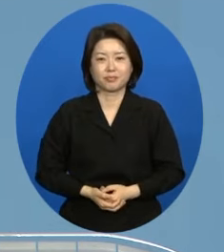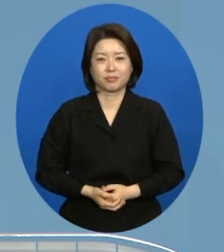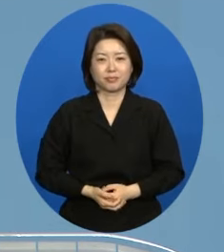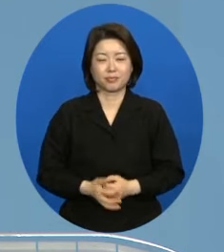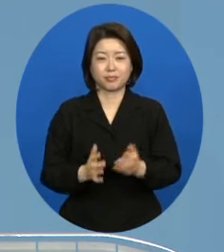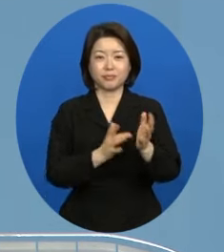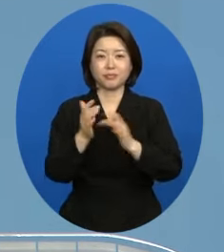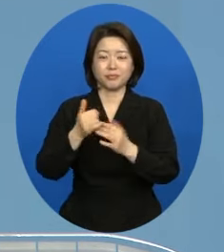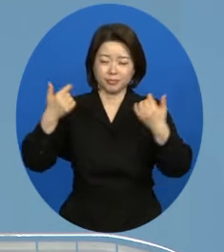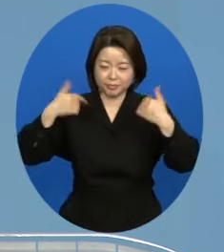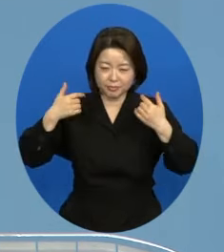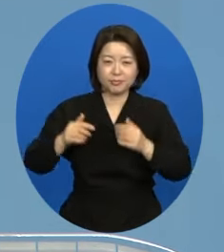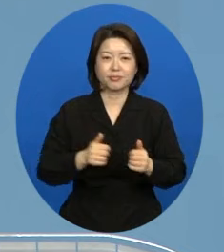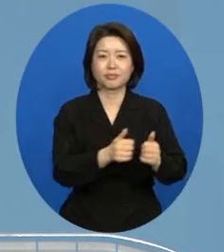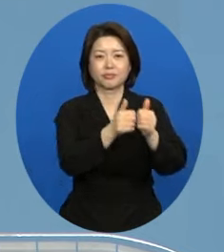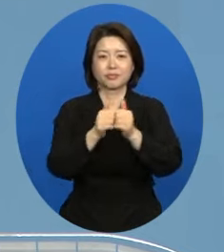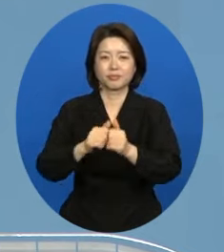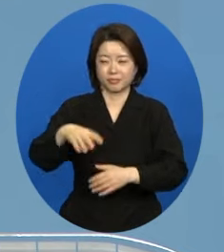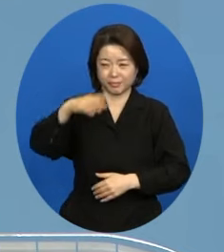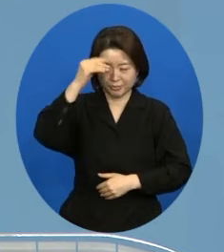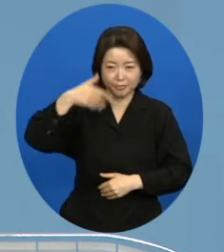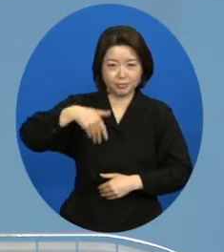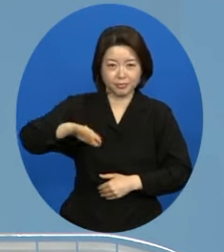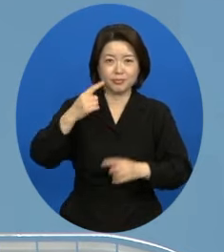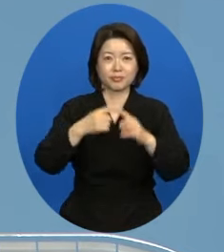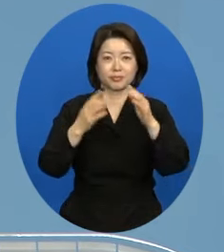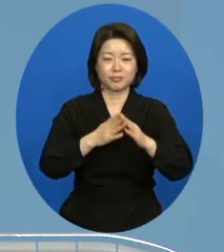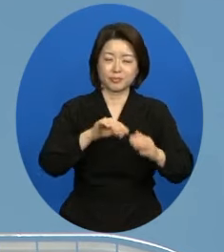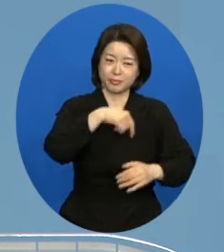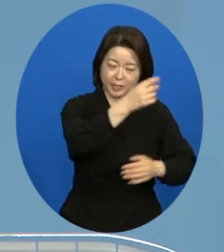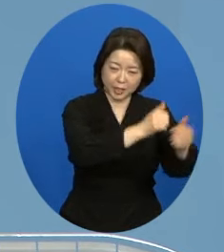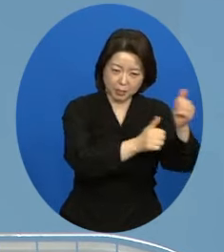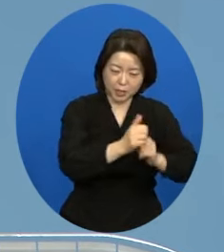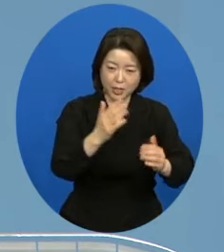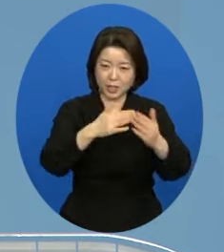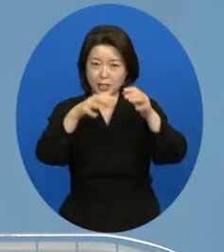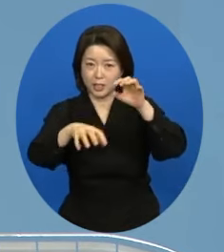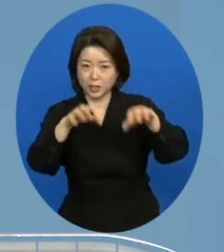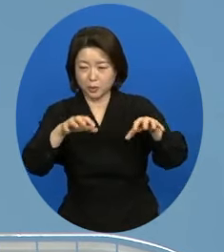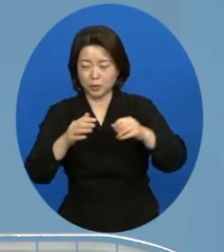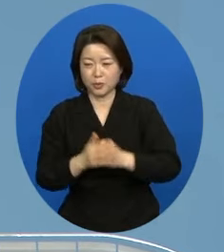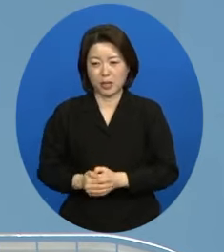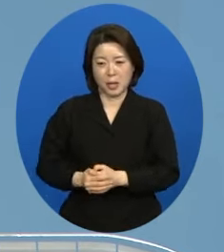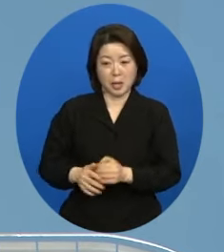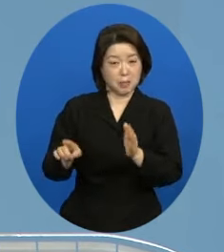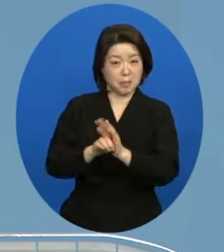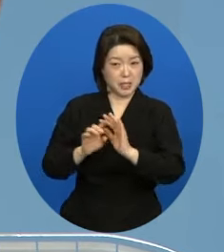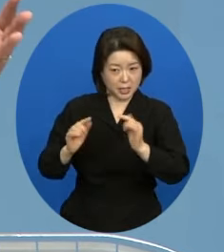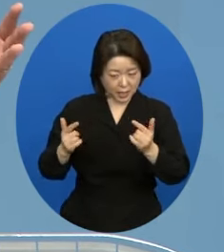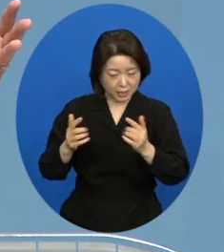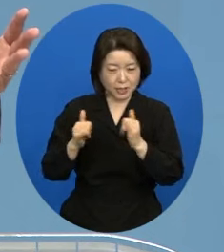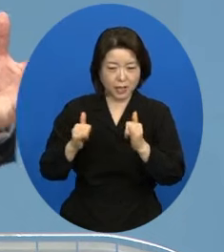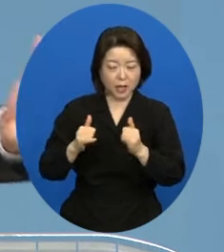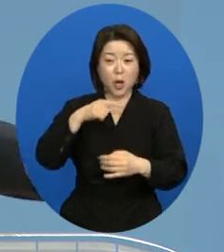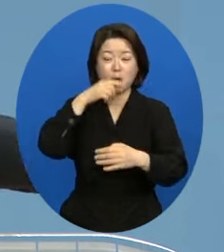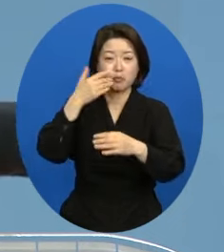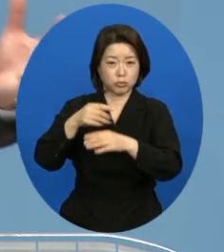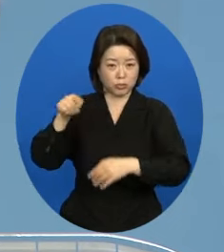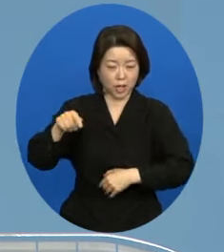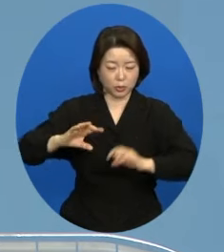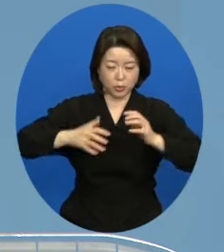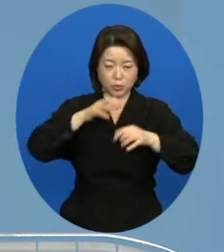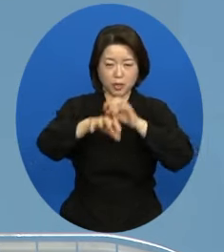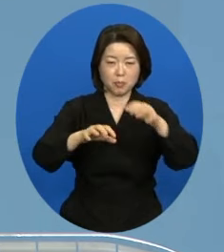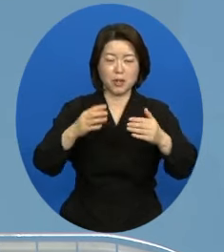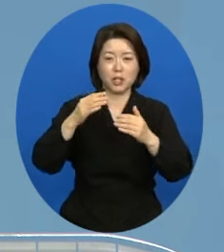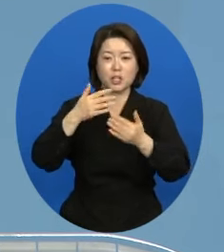예수님과 항상 동행하며 닮아가는 교회 다음 세대와 이웃과 또한 불신자와 북한과 우리 열방을 주님께로